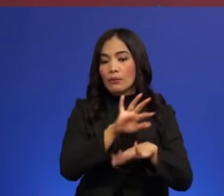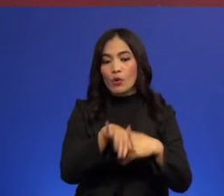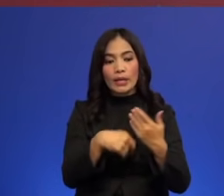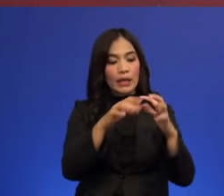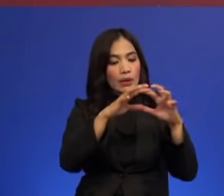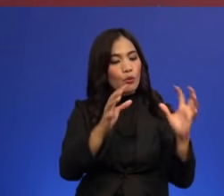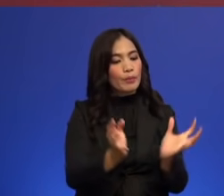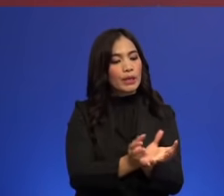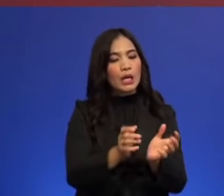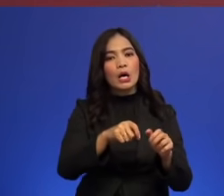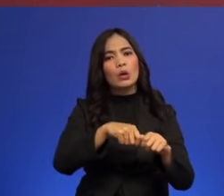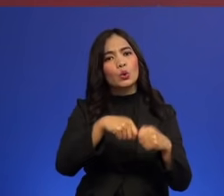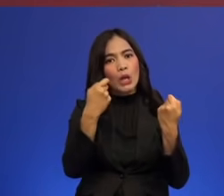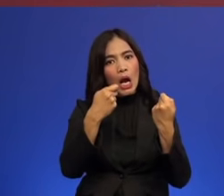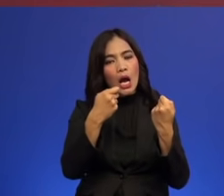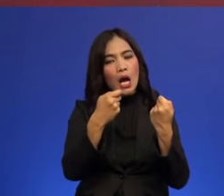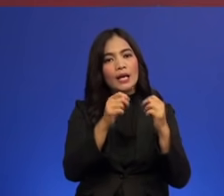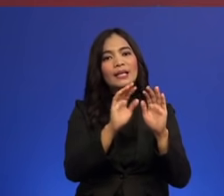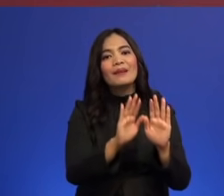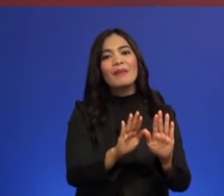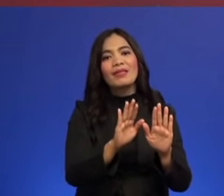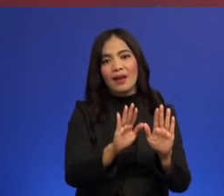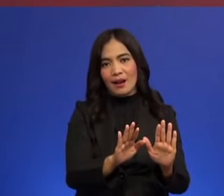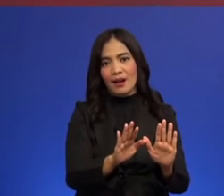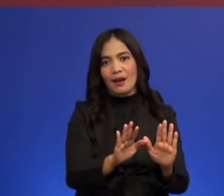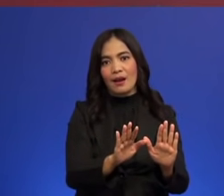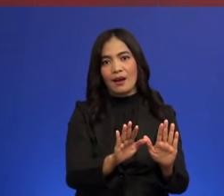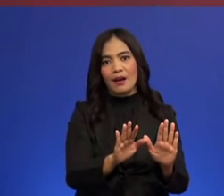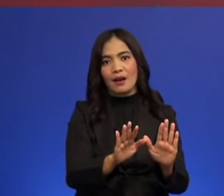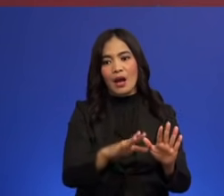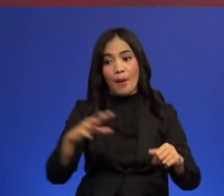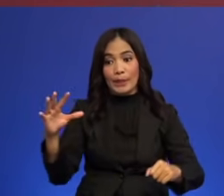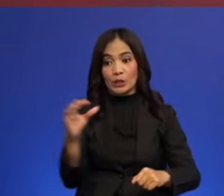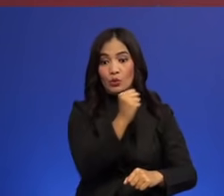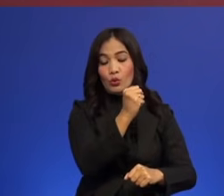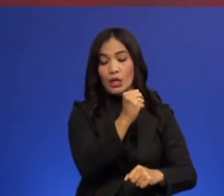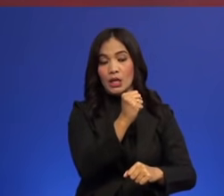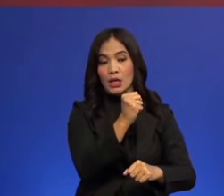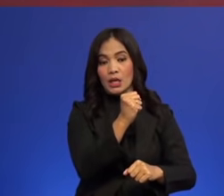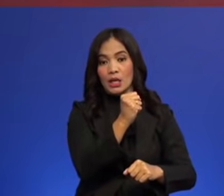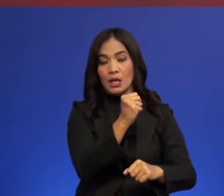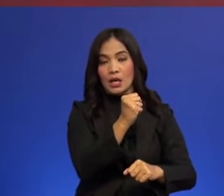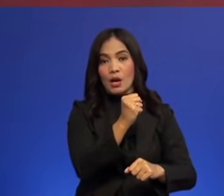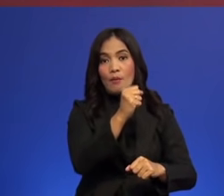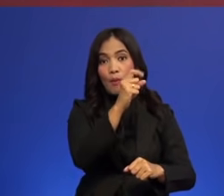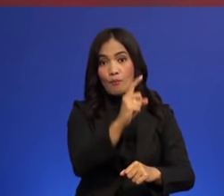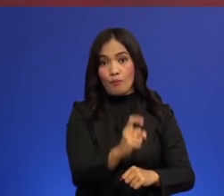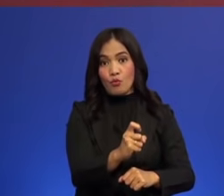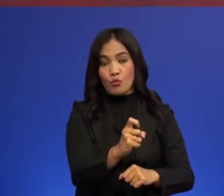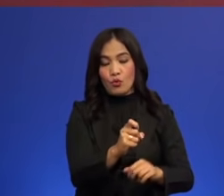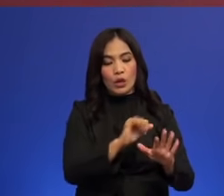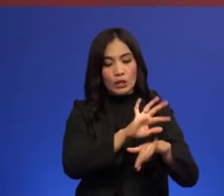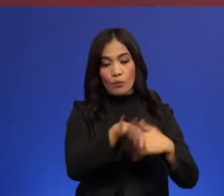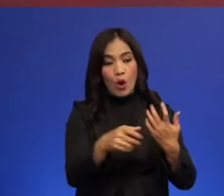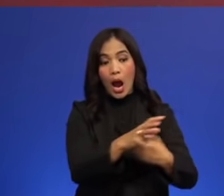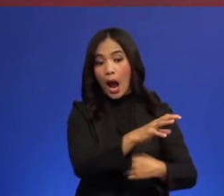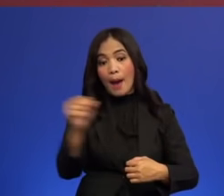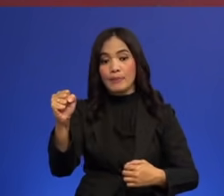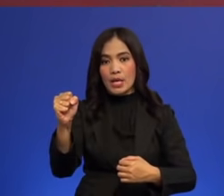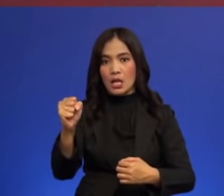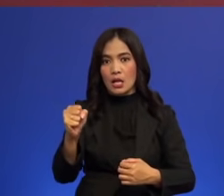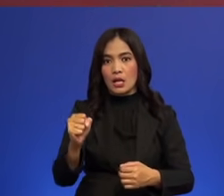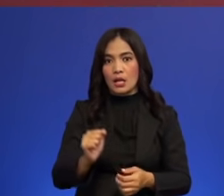bumi bisa rusak oleh ngengat dan karat. Pencuri bisa mencuri serta membongkarnya.